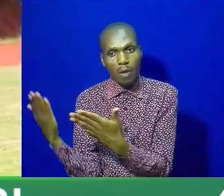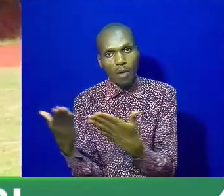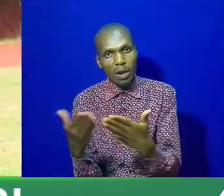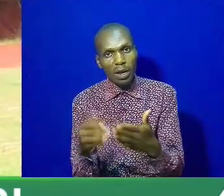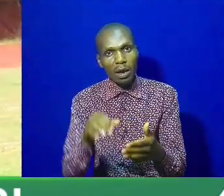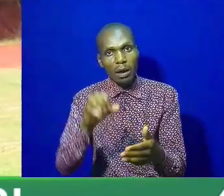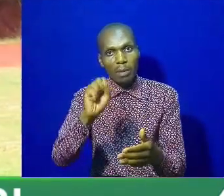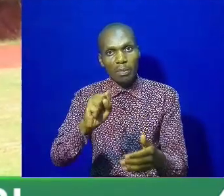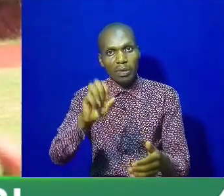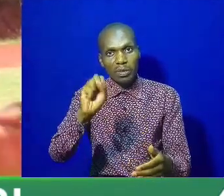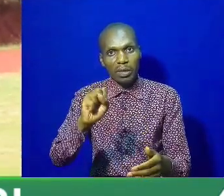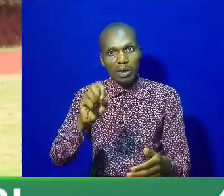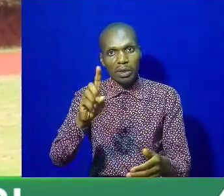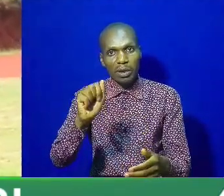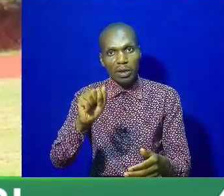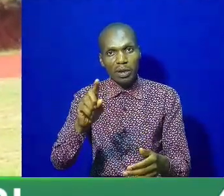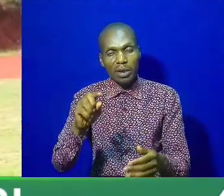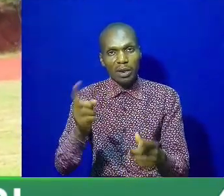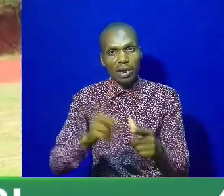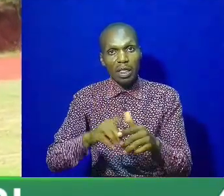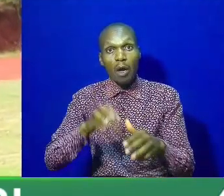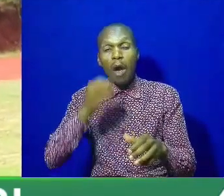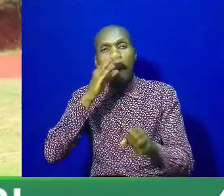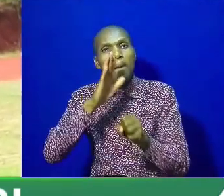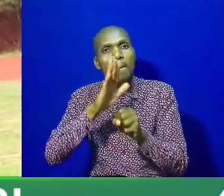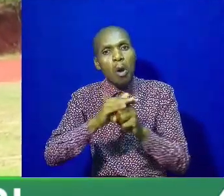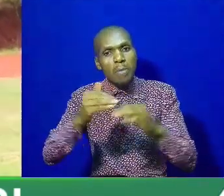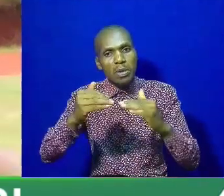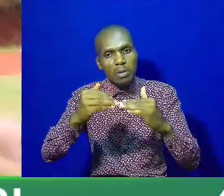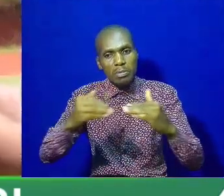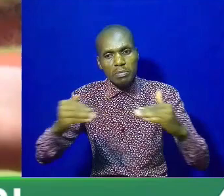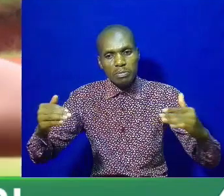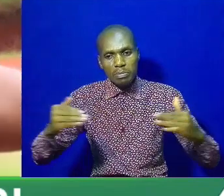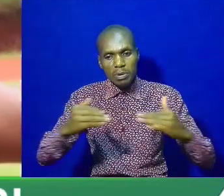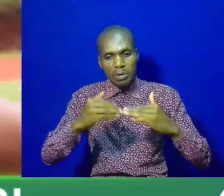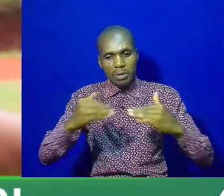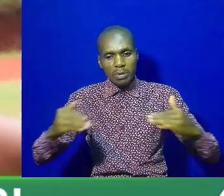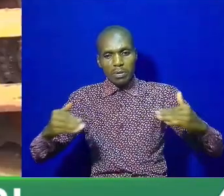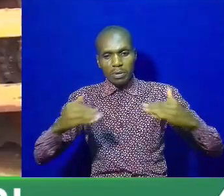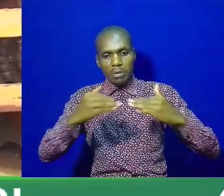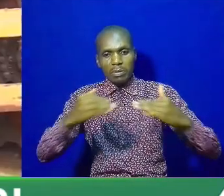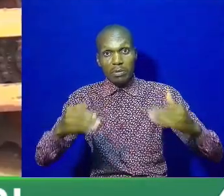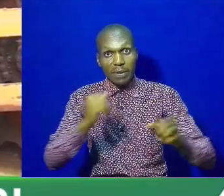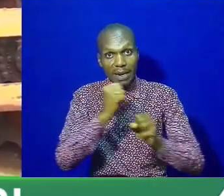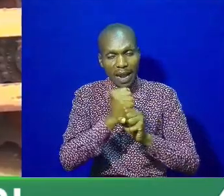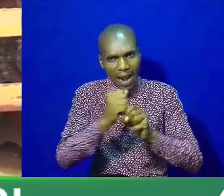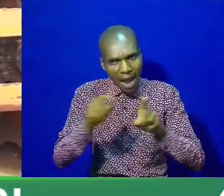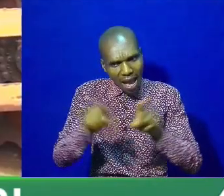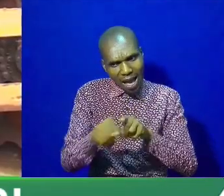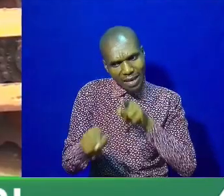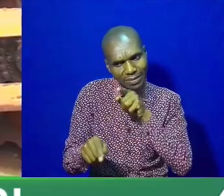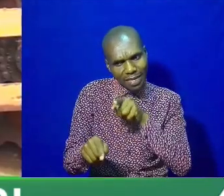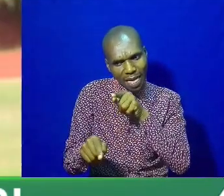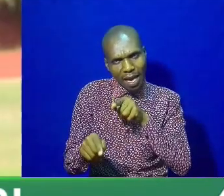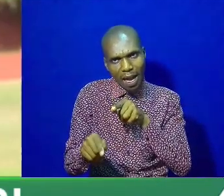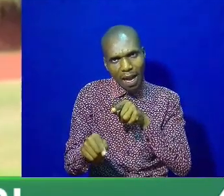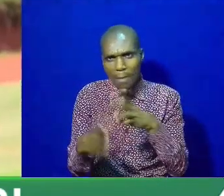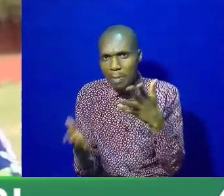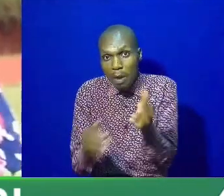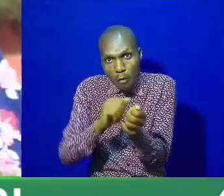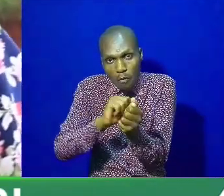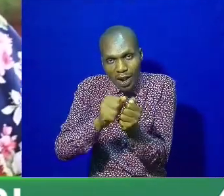era lakini to a promise leveling yoka yokoru isikolire ronga tu akolire egeti ge by